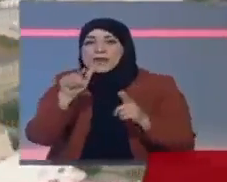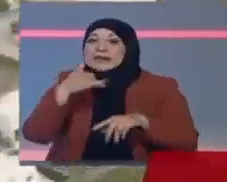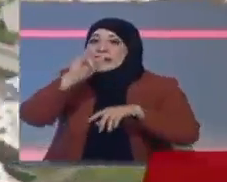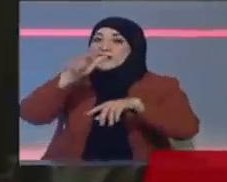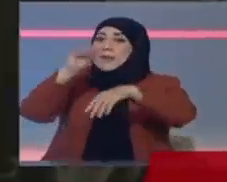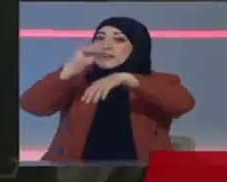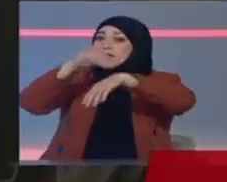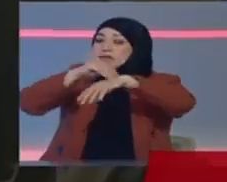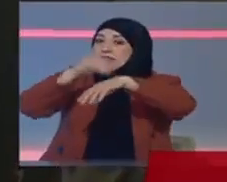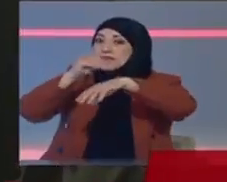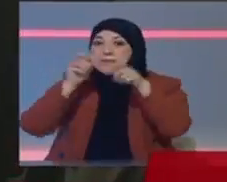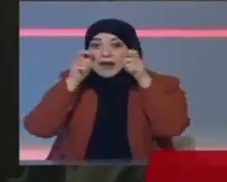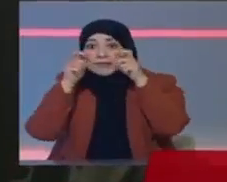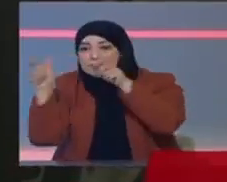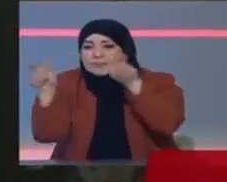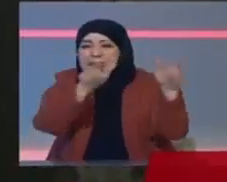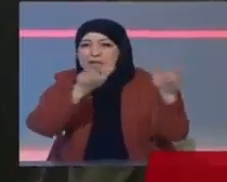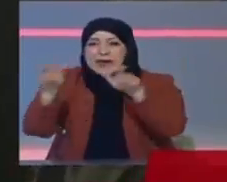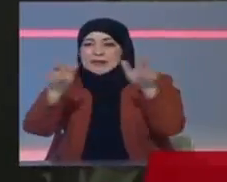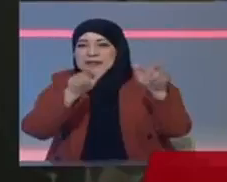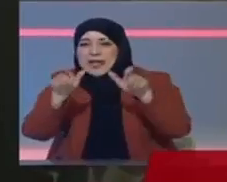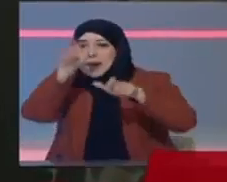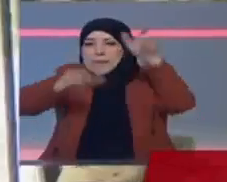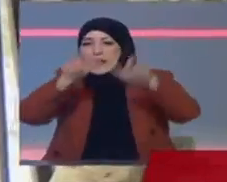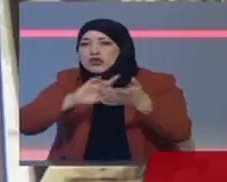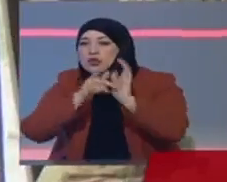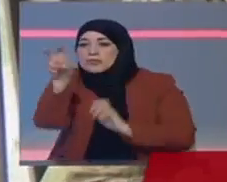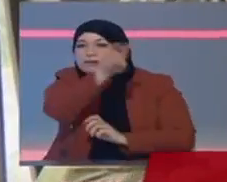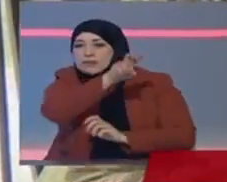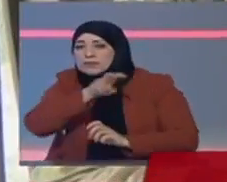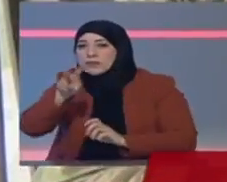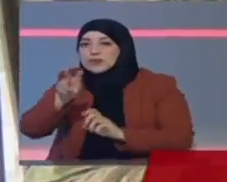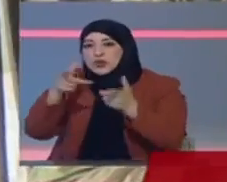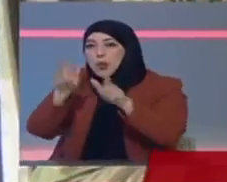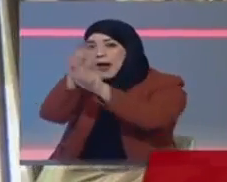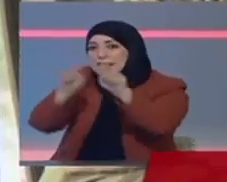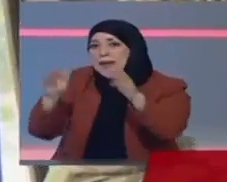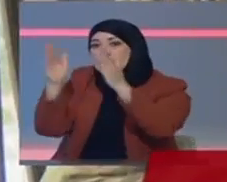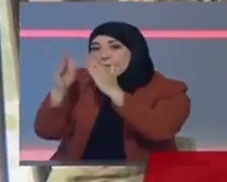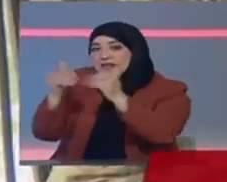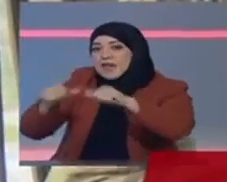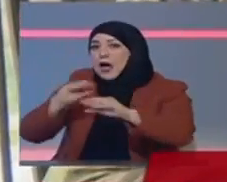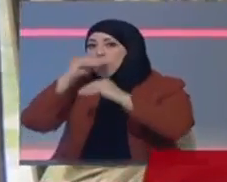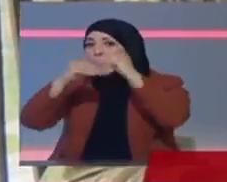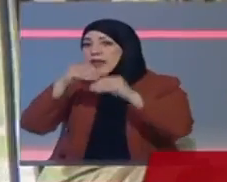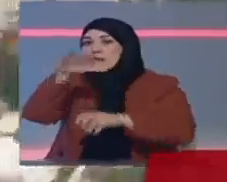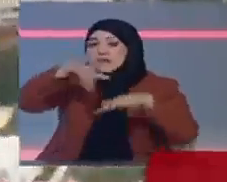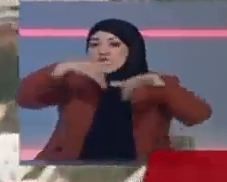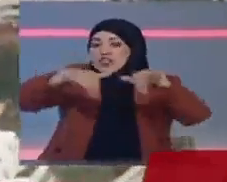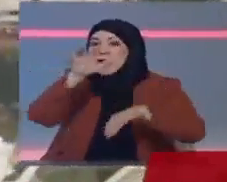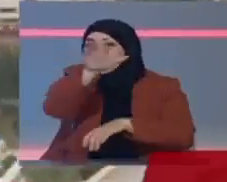اعلن ونترقب تحركات المواطنين ومدى التزام هم بالحجر الصحي العامه